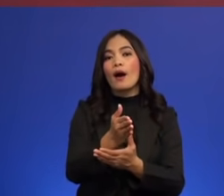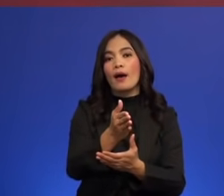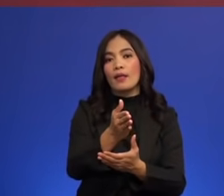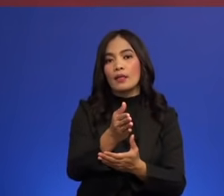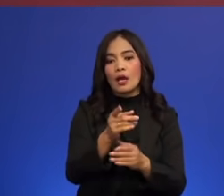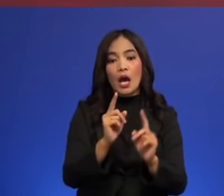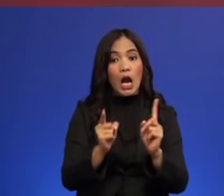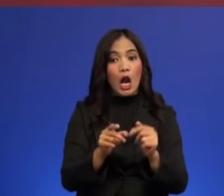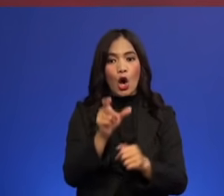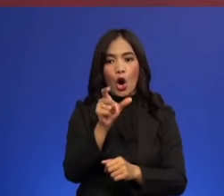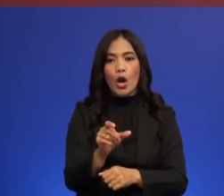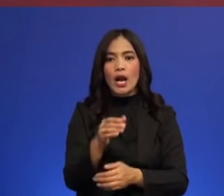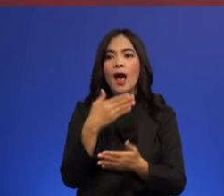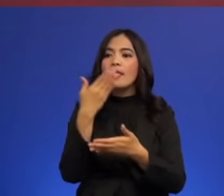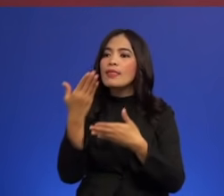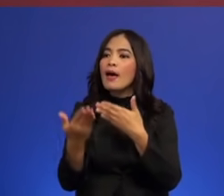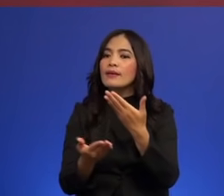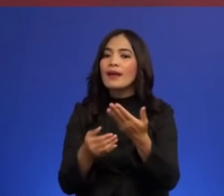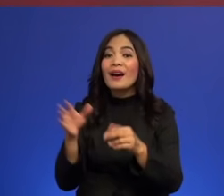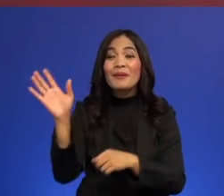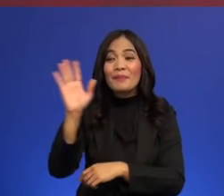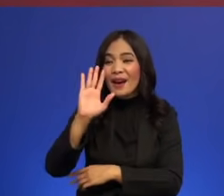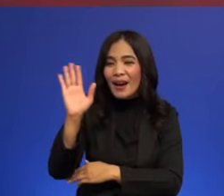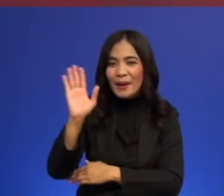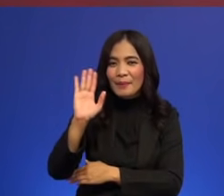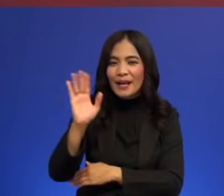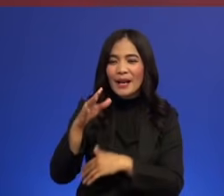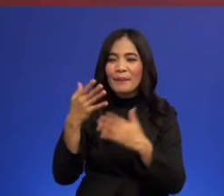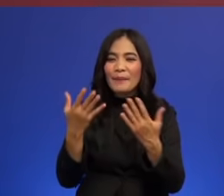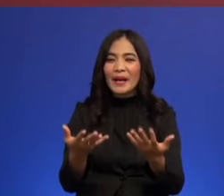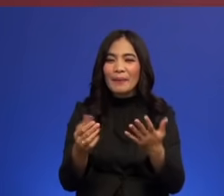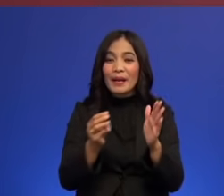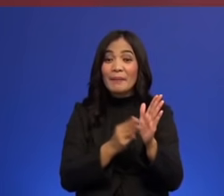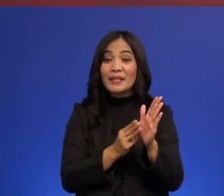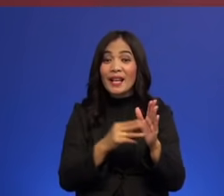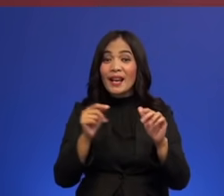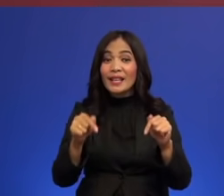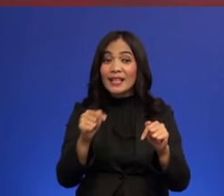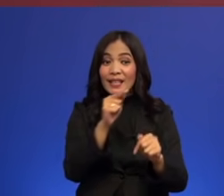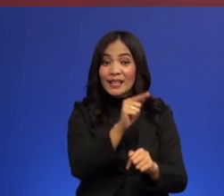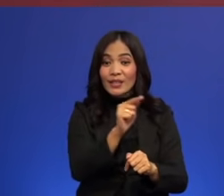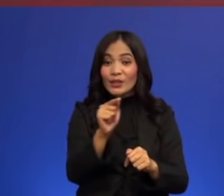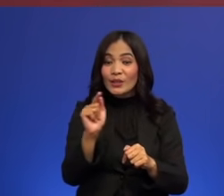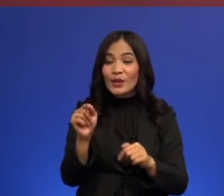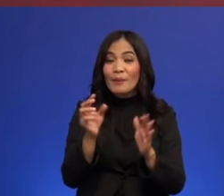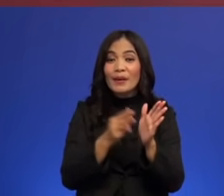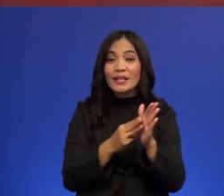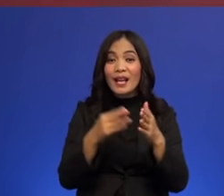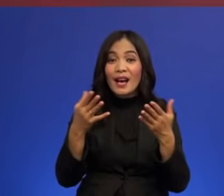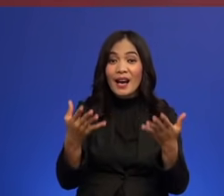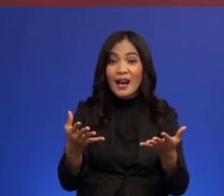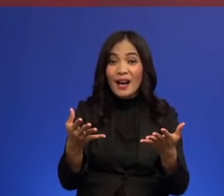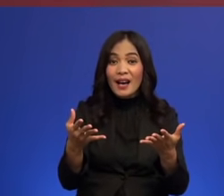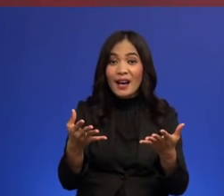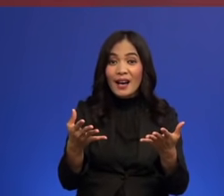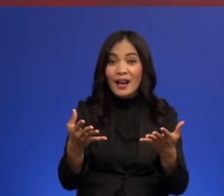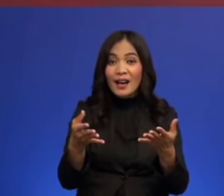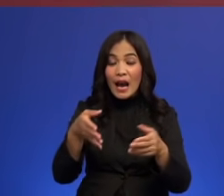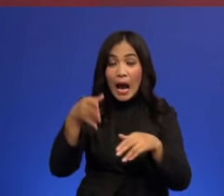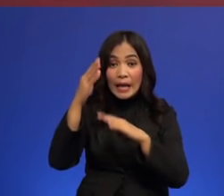orang tanya kepada saudara, apa kabar, bagaimana masalah ini, masalah itu yang sedang